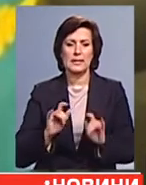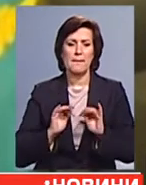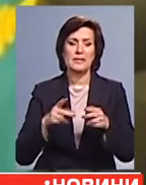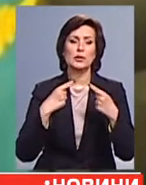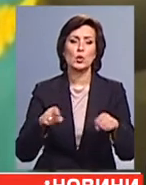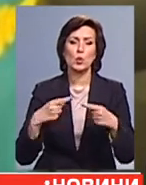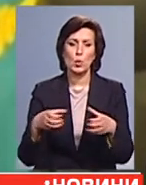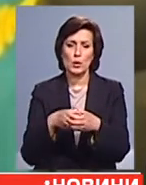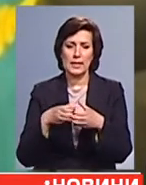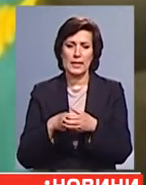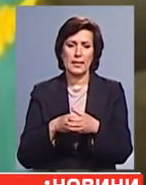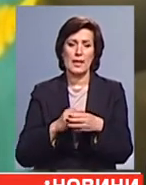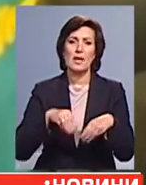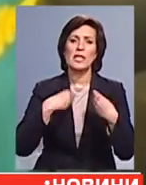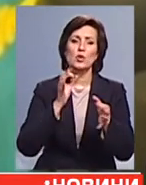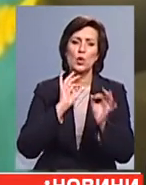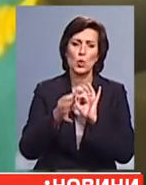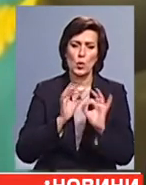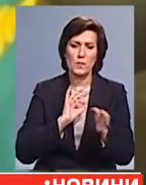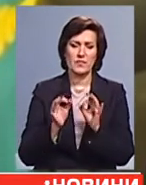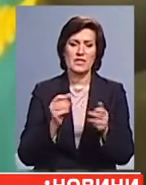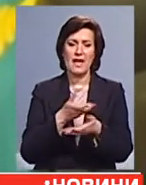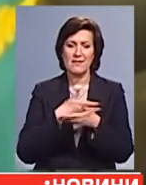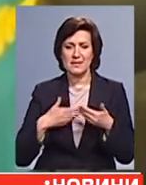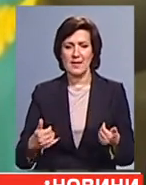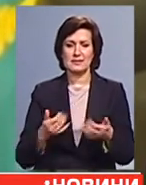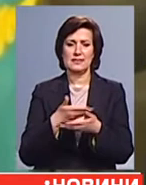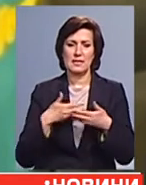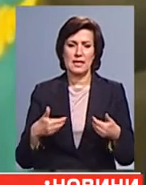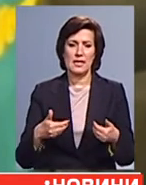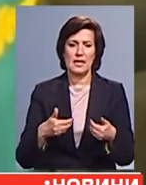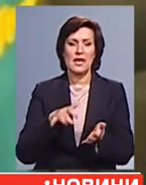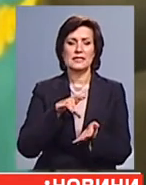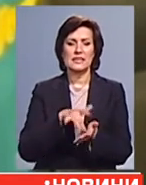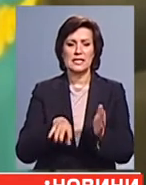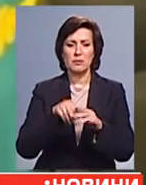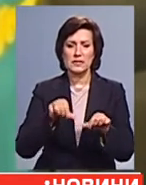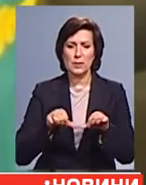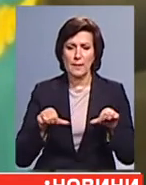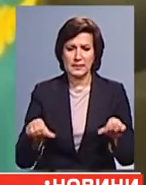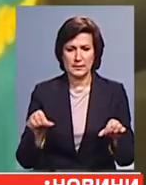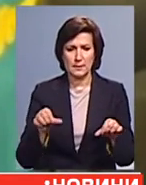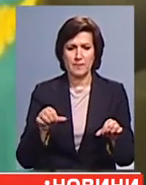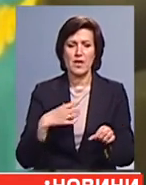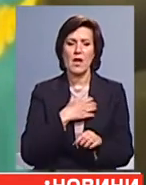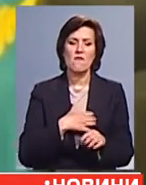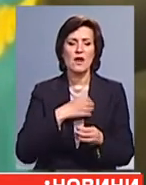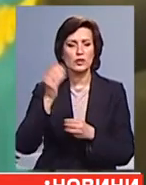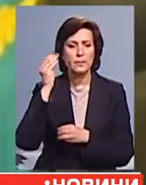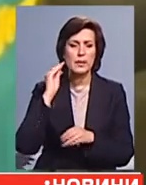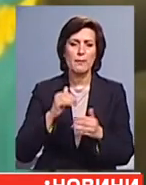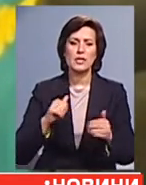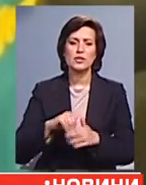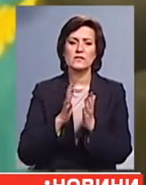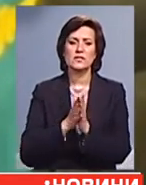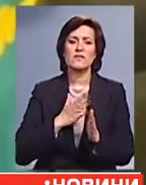інші дають рекомендації, але для нас, для Центральної збирательної комісії, важне мнение прежде